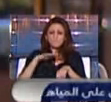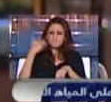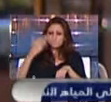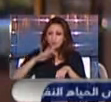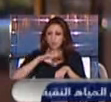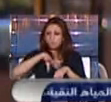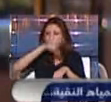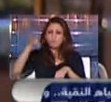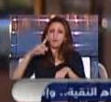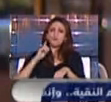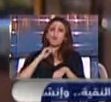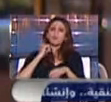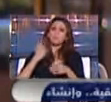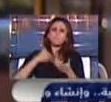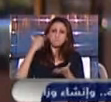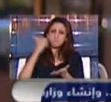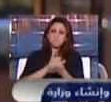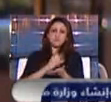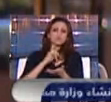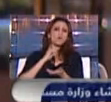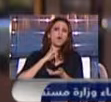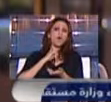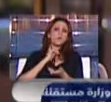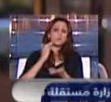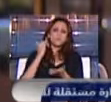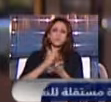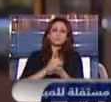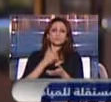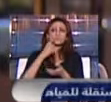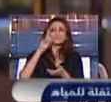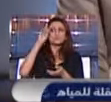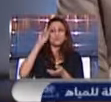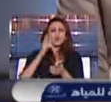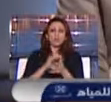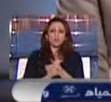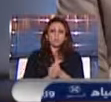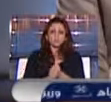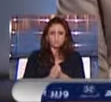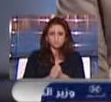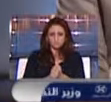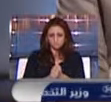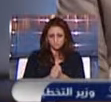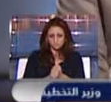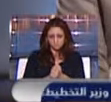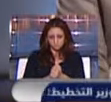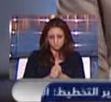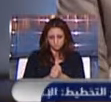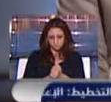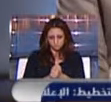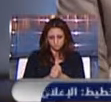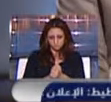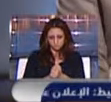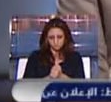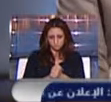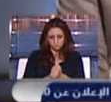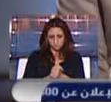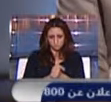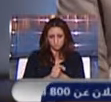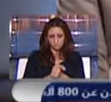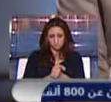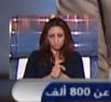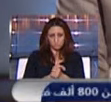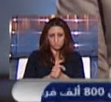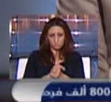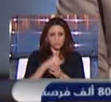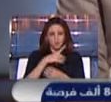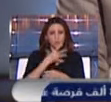واحنا متقبلين دون ولعل خير ان شاء الله. القرار ده يعني انت وجد صدى عند حضرتك؟ يعني